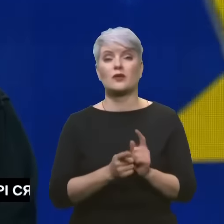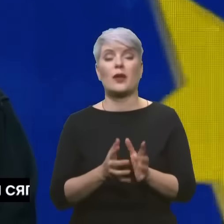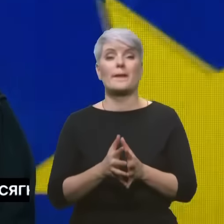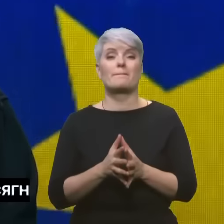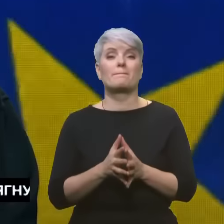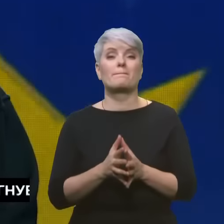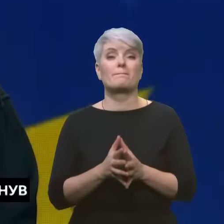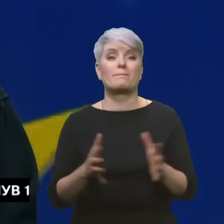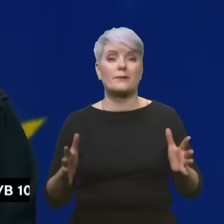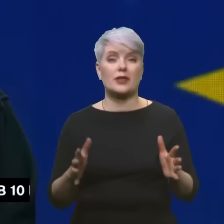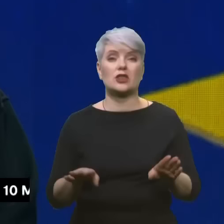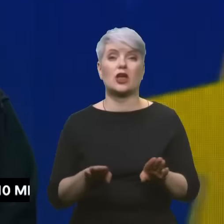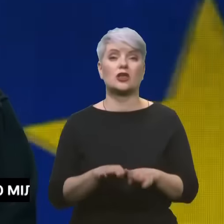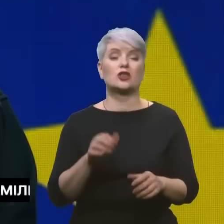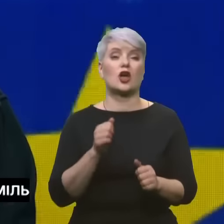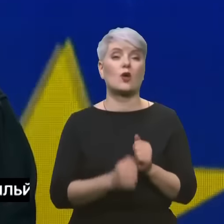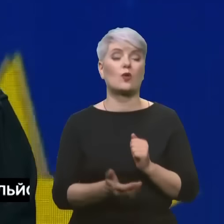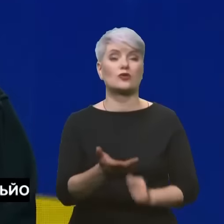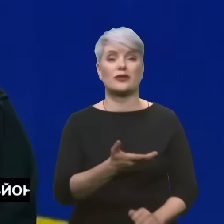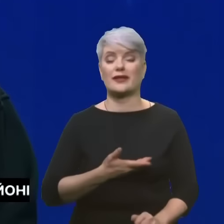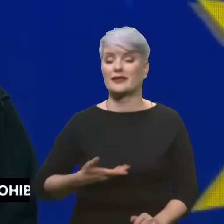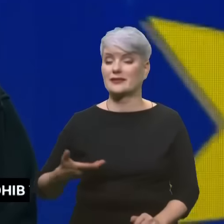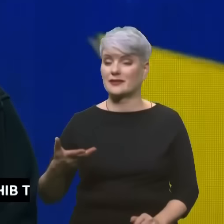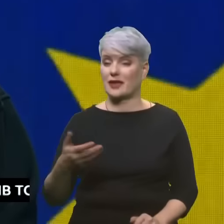ніж кожен з нас можемо,